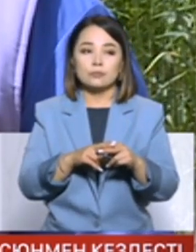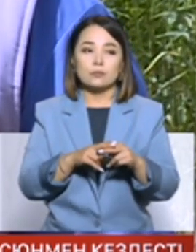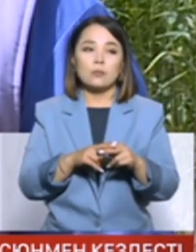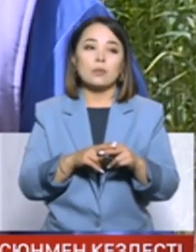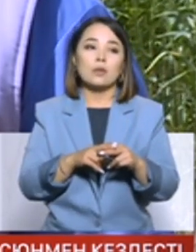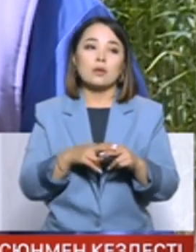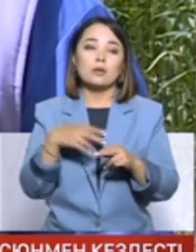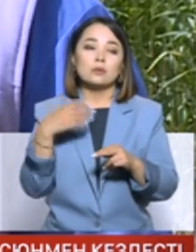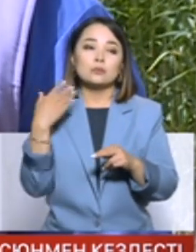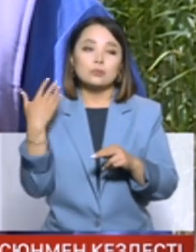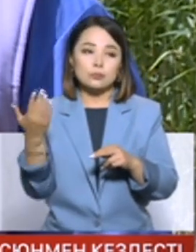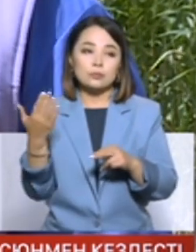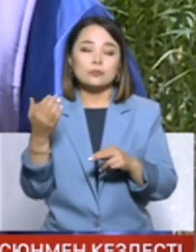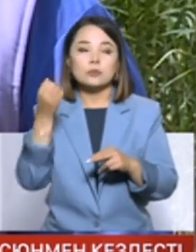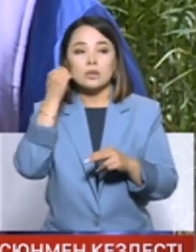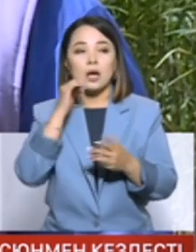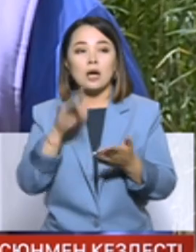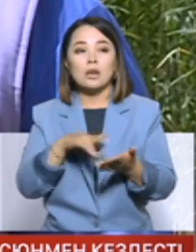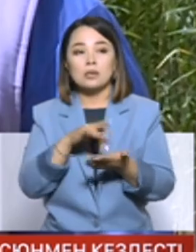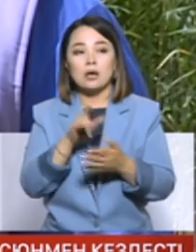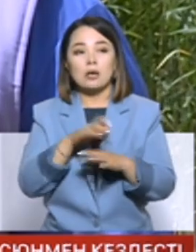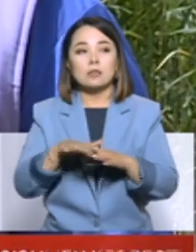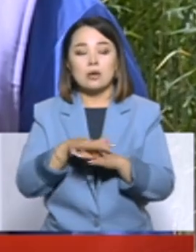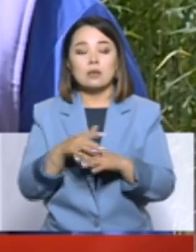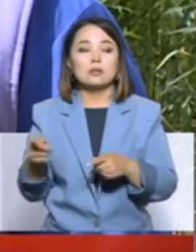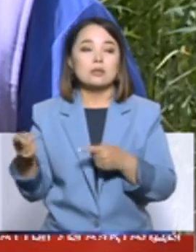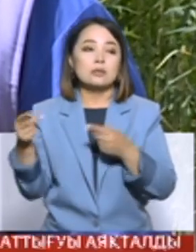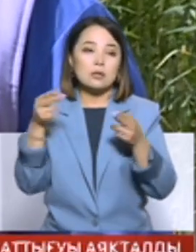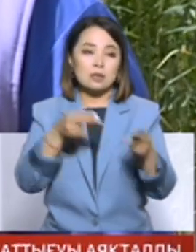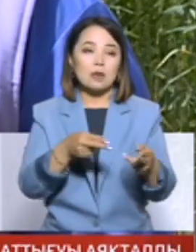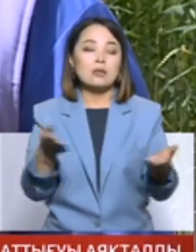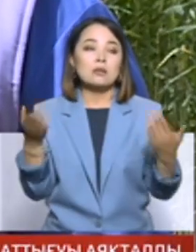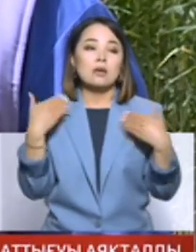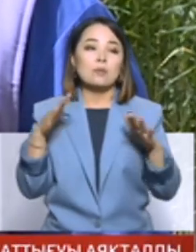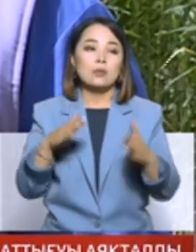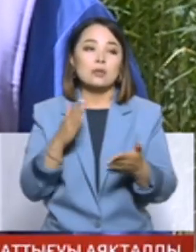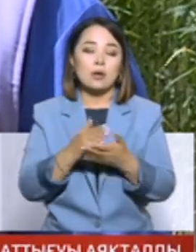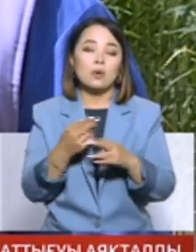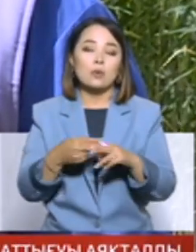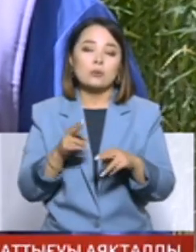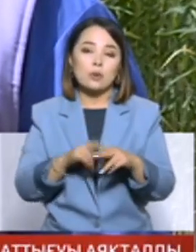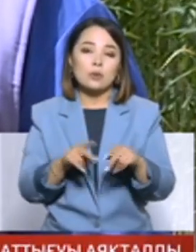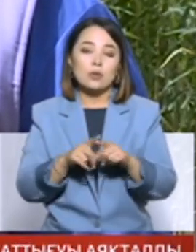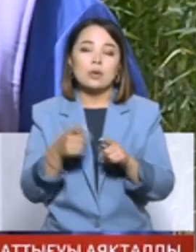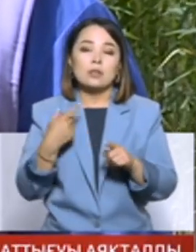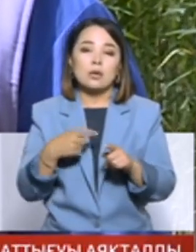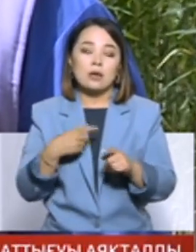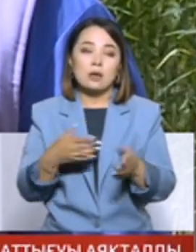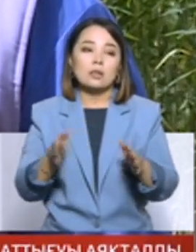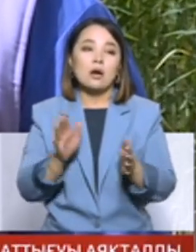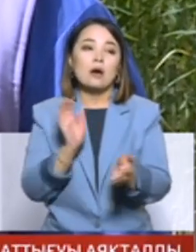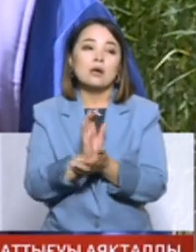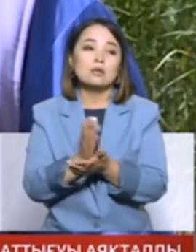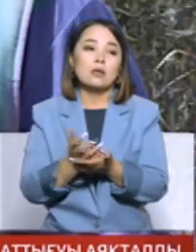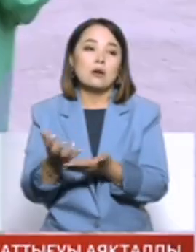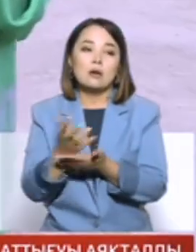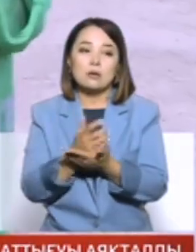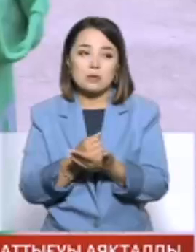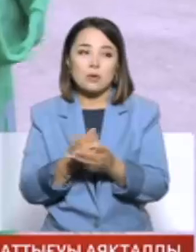оң жағы жағалау және ескі қаланың халқы келіп осы жерде демалады. Демалғаннан кейін өздерінен кейін қоқыстарды